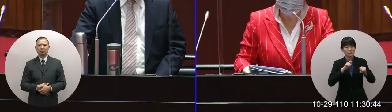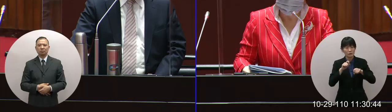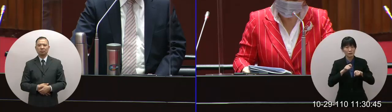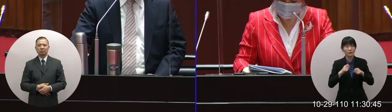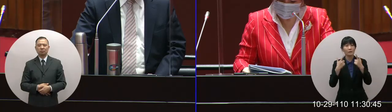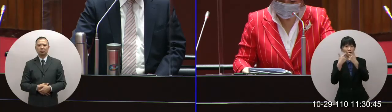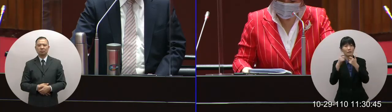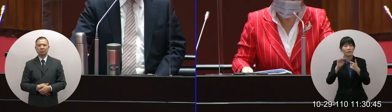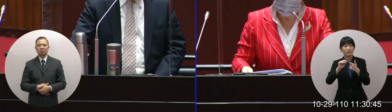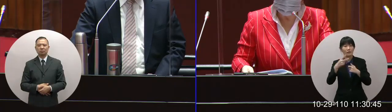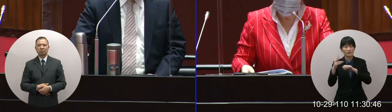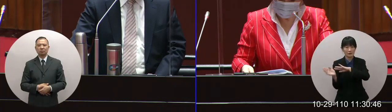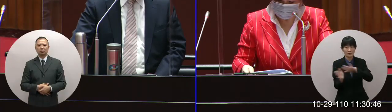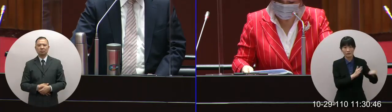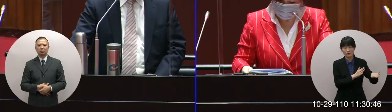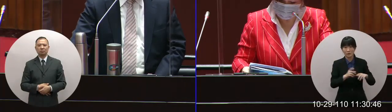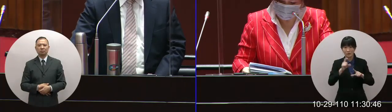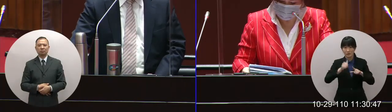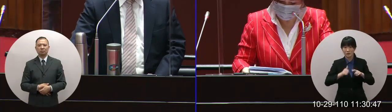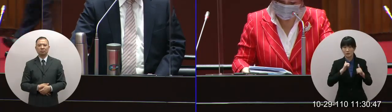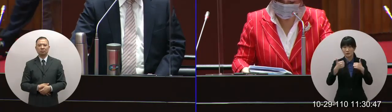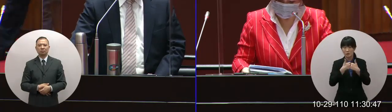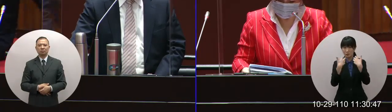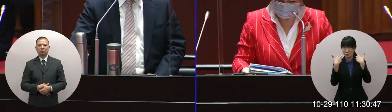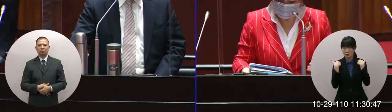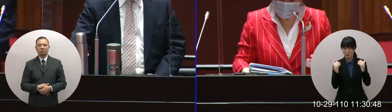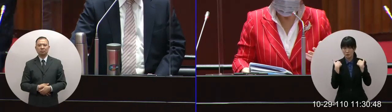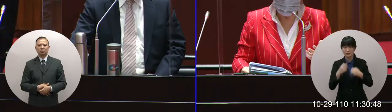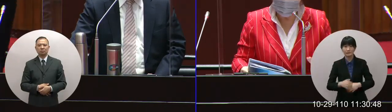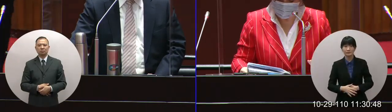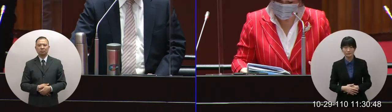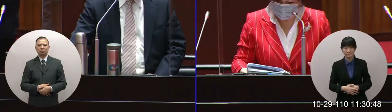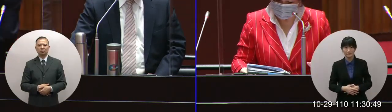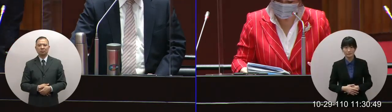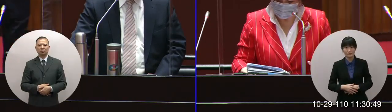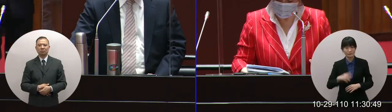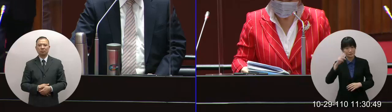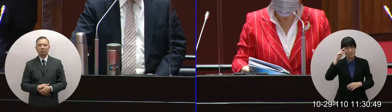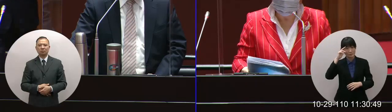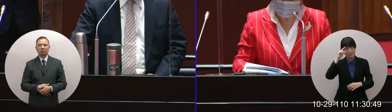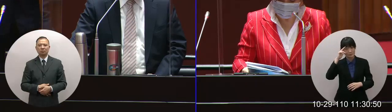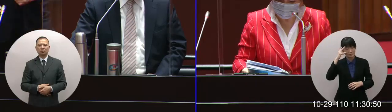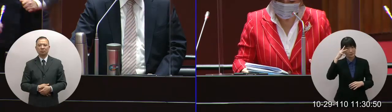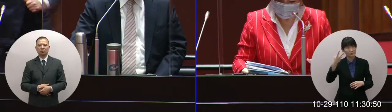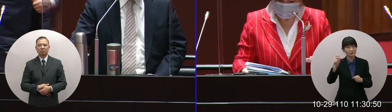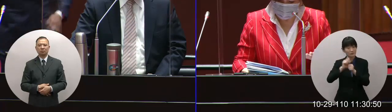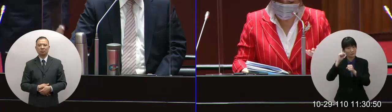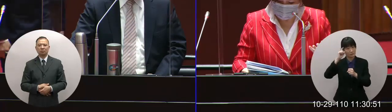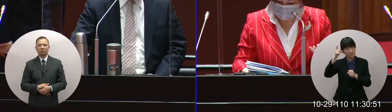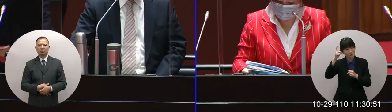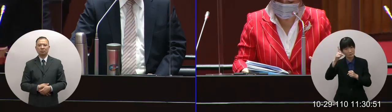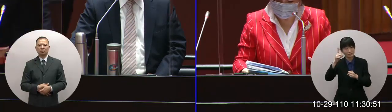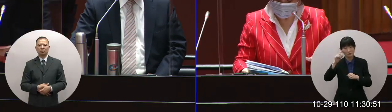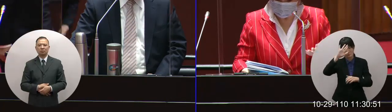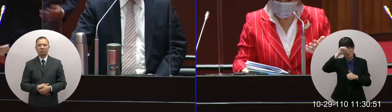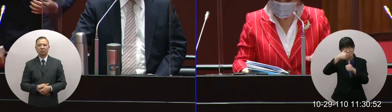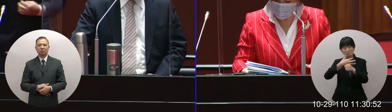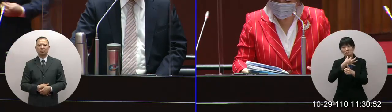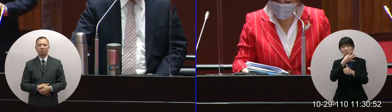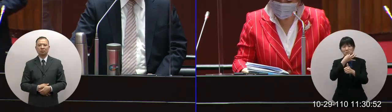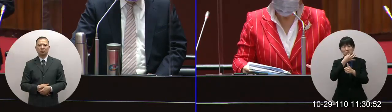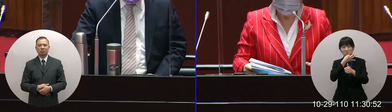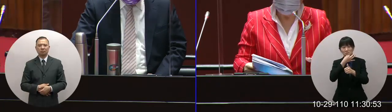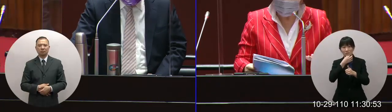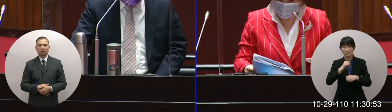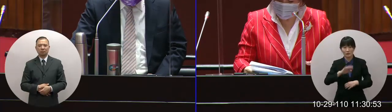企业社会责任，我们在3+11呢，这个欠缺风险的之下呢，让我们的疫情